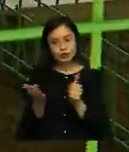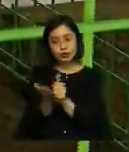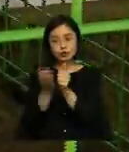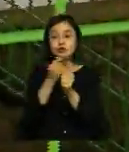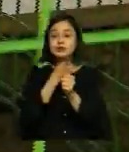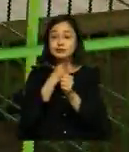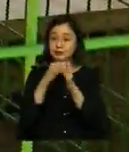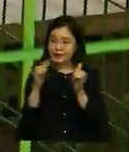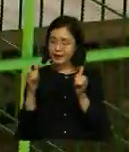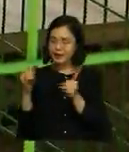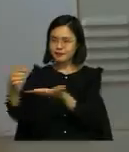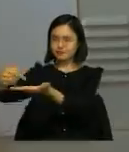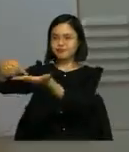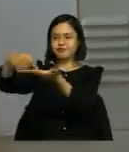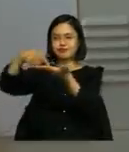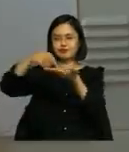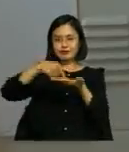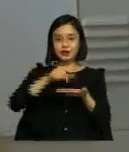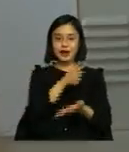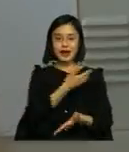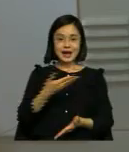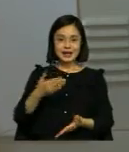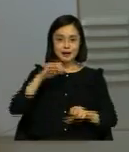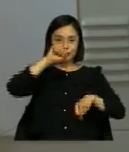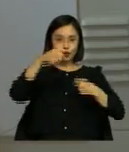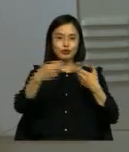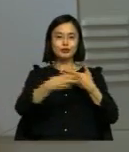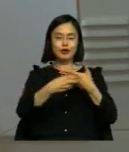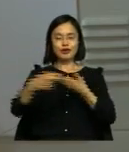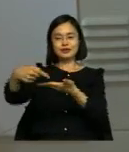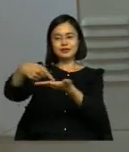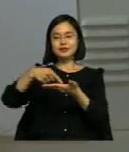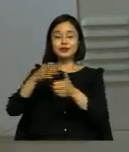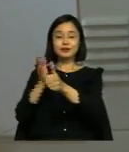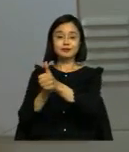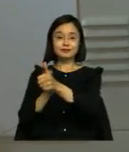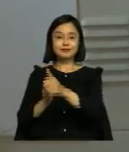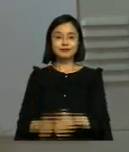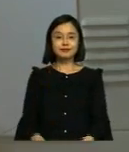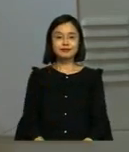하남동물병원으로 연락을 하시면 될것 같습니다. 딜라이브 서울경인 케이블TV 오용석입니다.